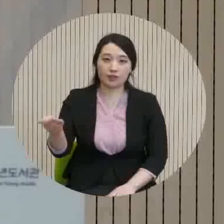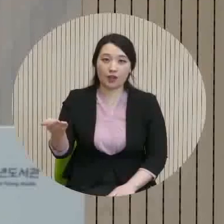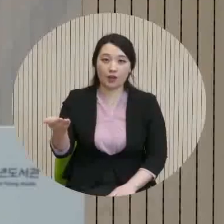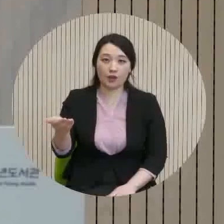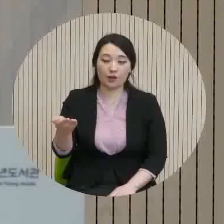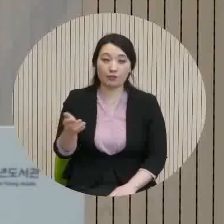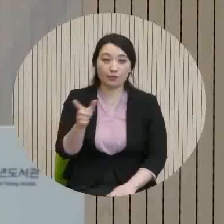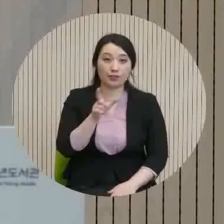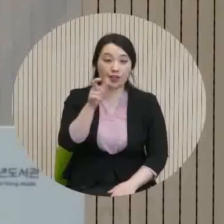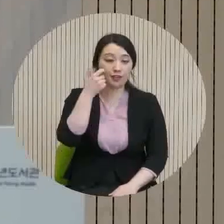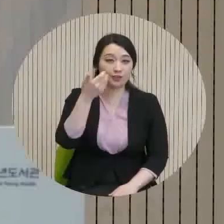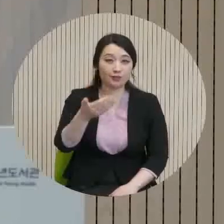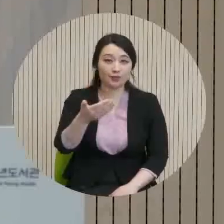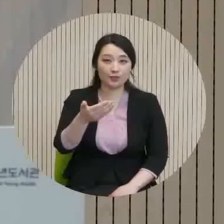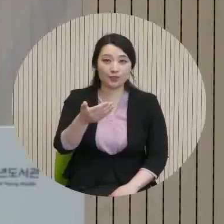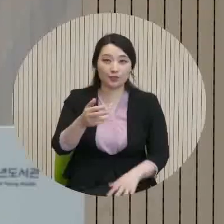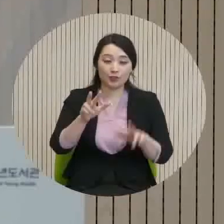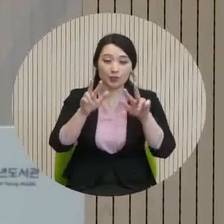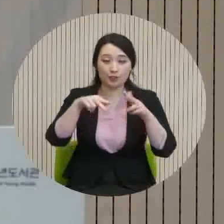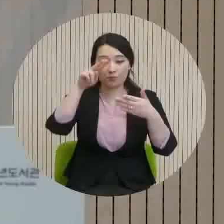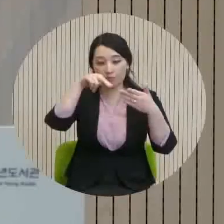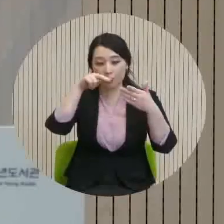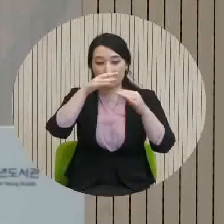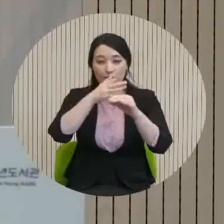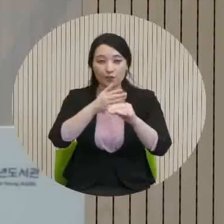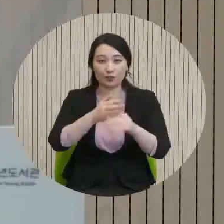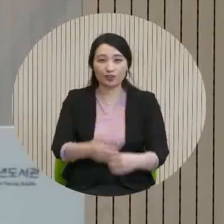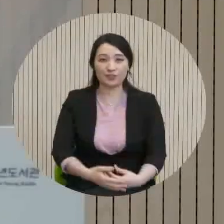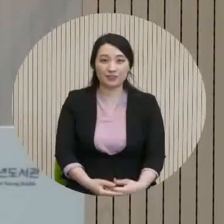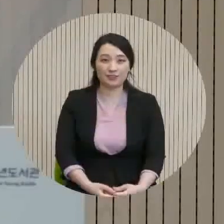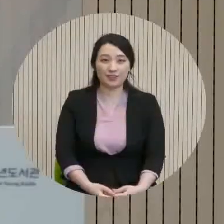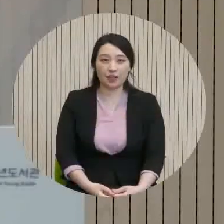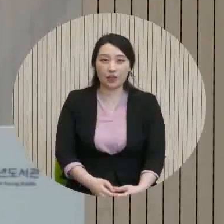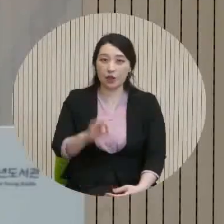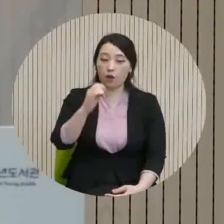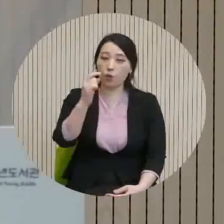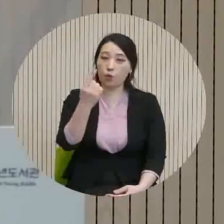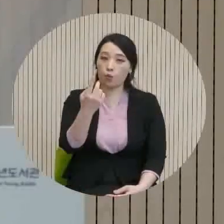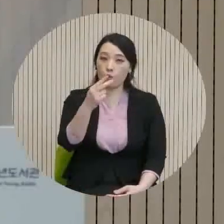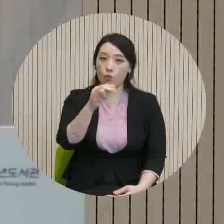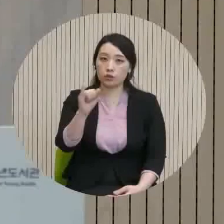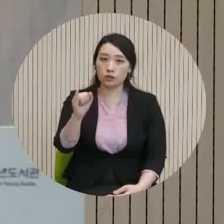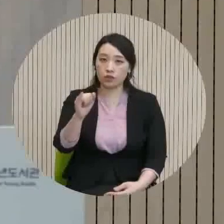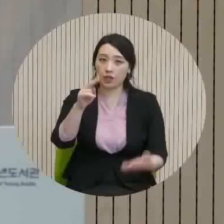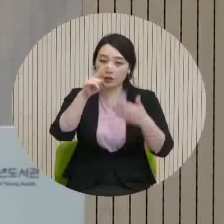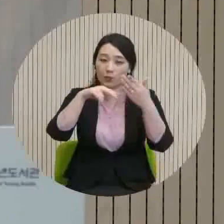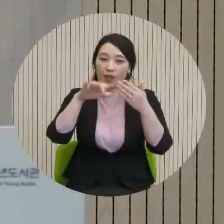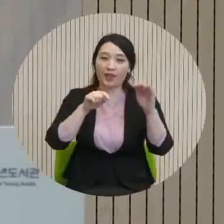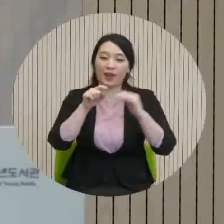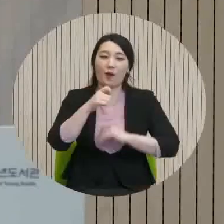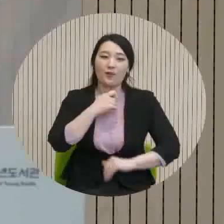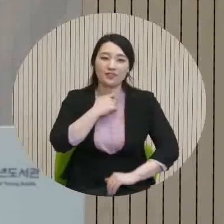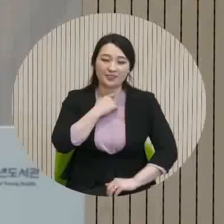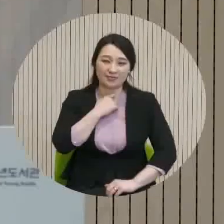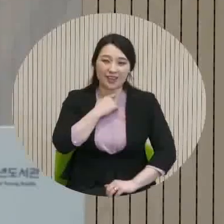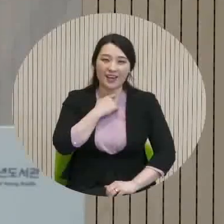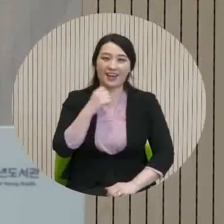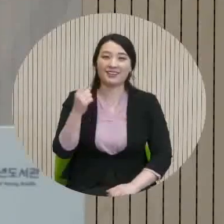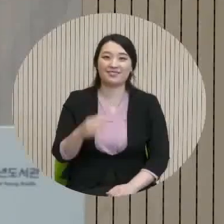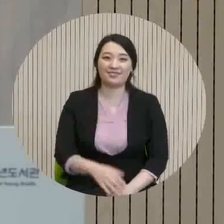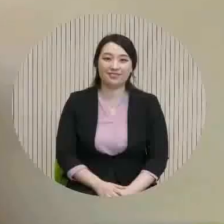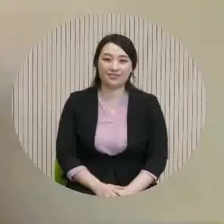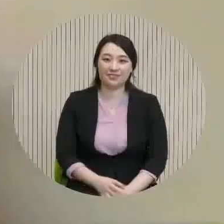코멘트를 지금 보고 있는데요. 오디 도서관을 방문해 보고 싶다라는 코멘트도